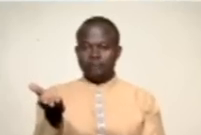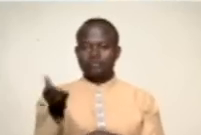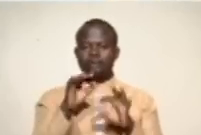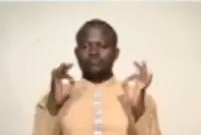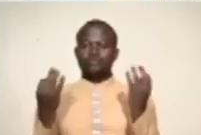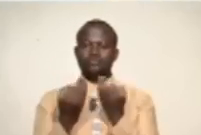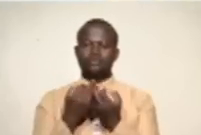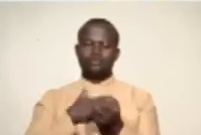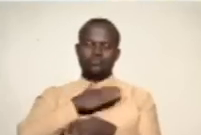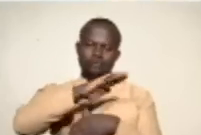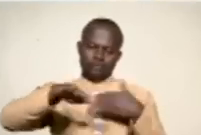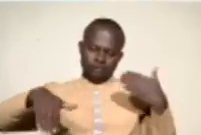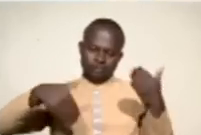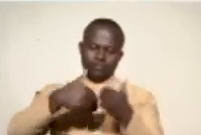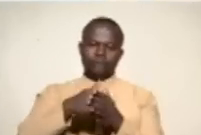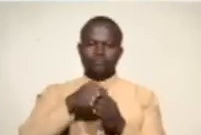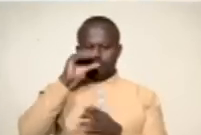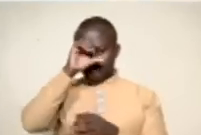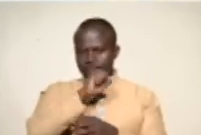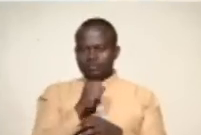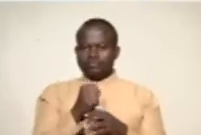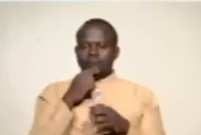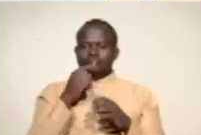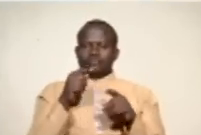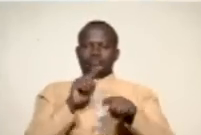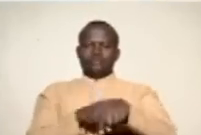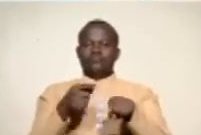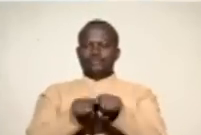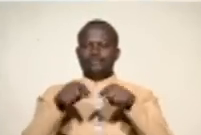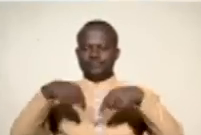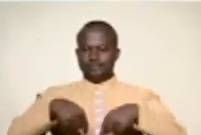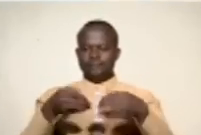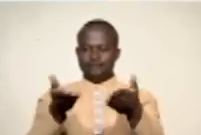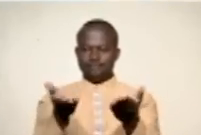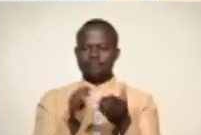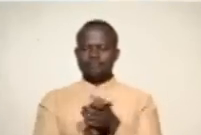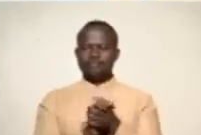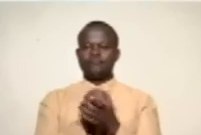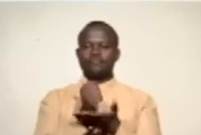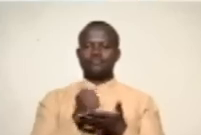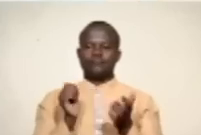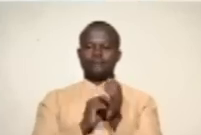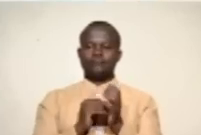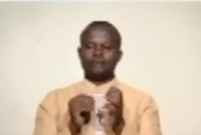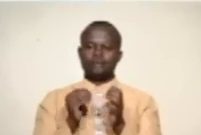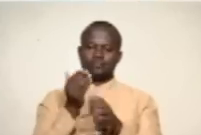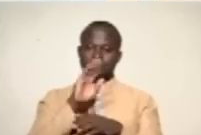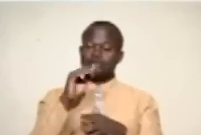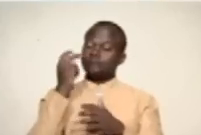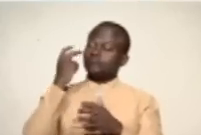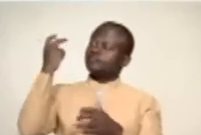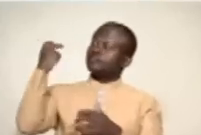umuryango wanjye wose niho nababuriye. Rero igihe nk'iki ngiki bidufasha gusubiza amaso